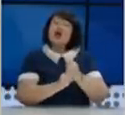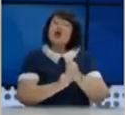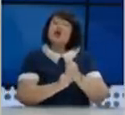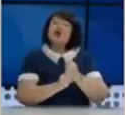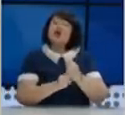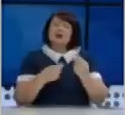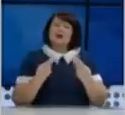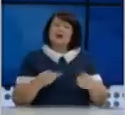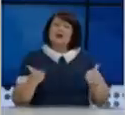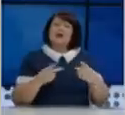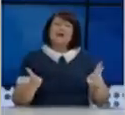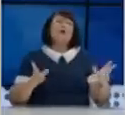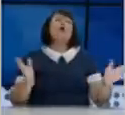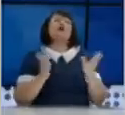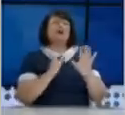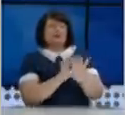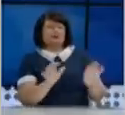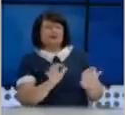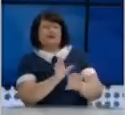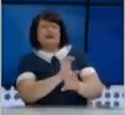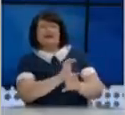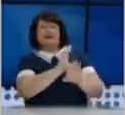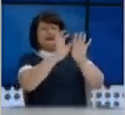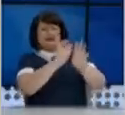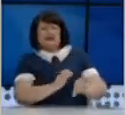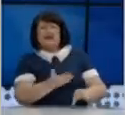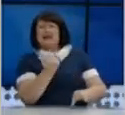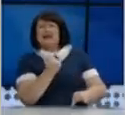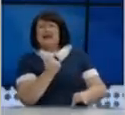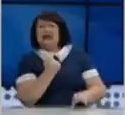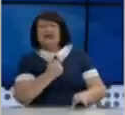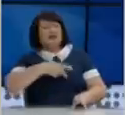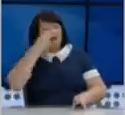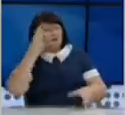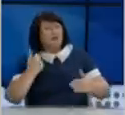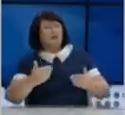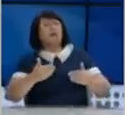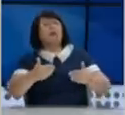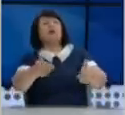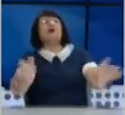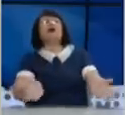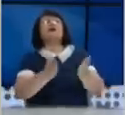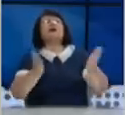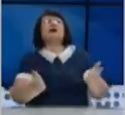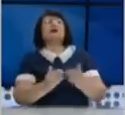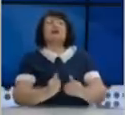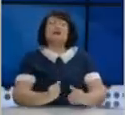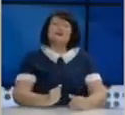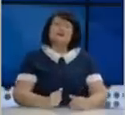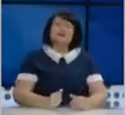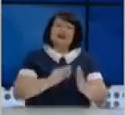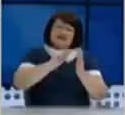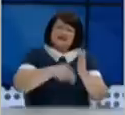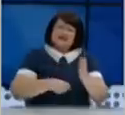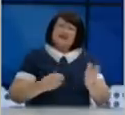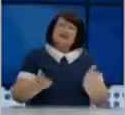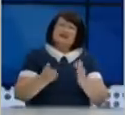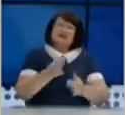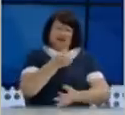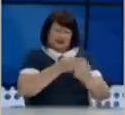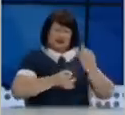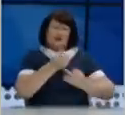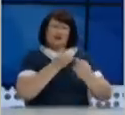τρένα να πηγαίνουν στα τυφλά, δίνοντας αλλεπάλληλες παρατάσεις στη Σύμβαση 717. Έχετε να μας πείτε